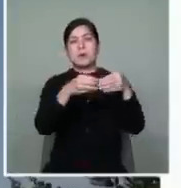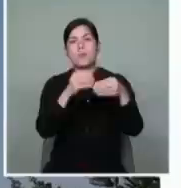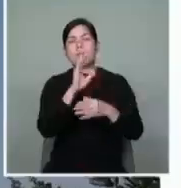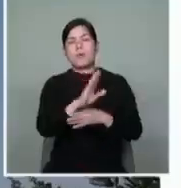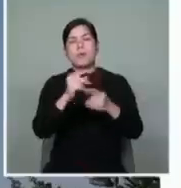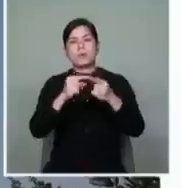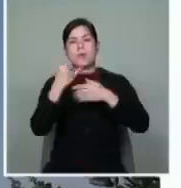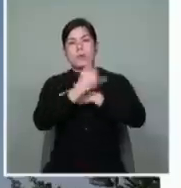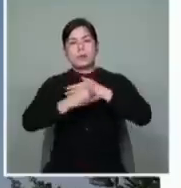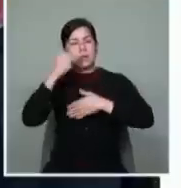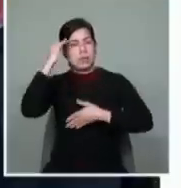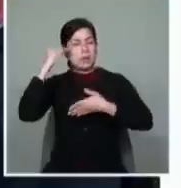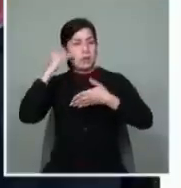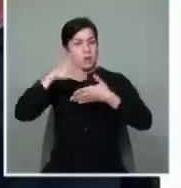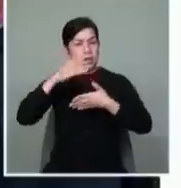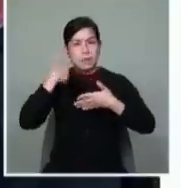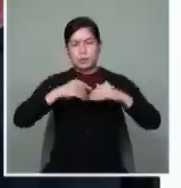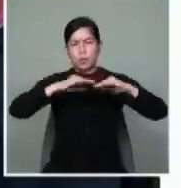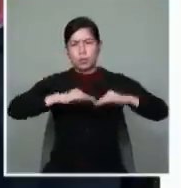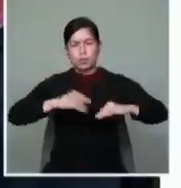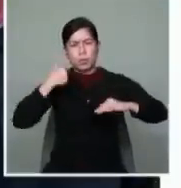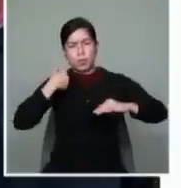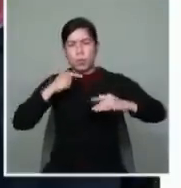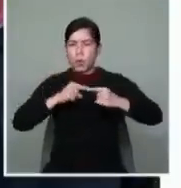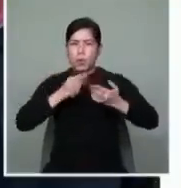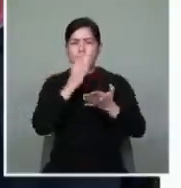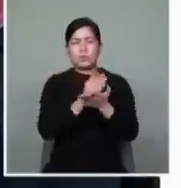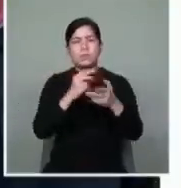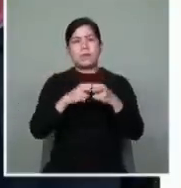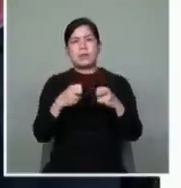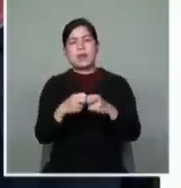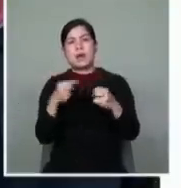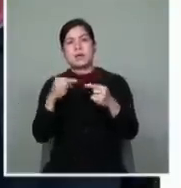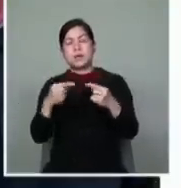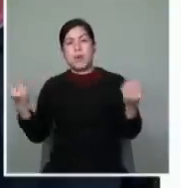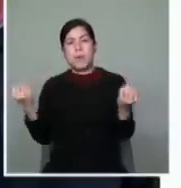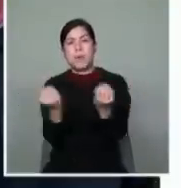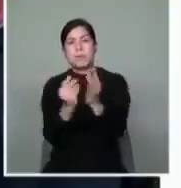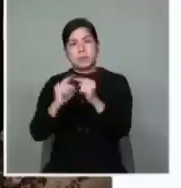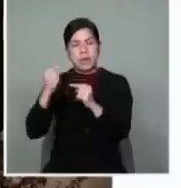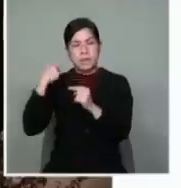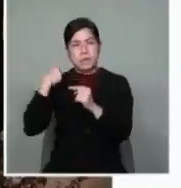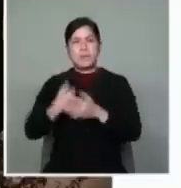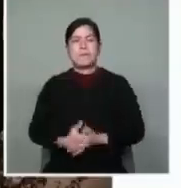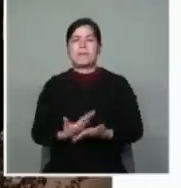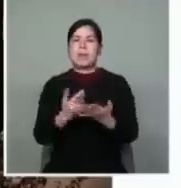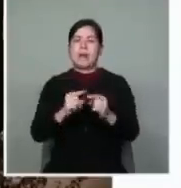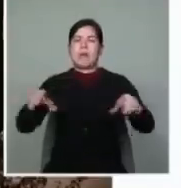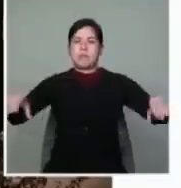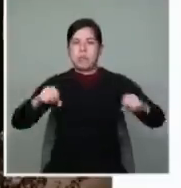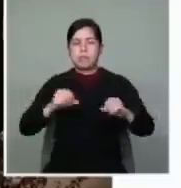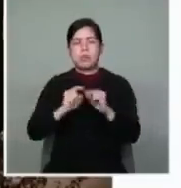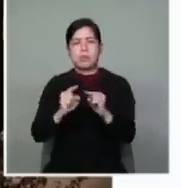ำบาตรสะดุดลงนะคะหลังการประชุมที่โลกจับตาของผู้นำทั้งสองฝ่ายนั้นล้มเหลวแล้วก็ไม่สามารถจะนำ